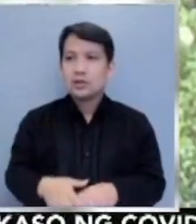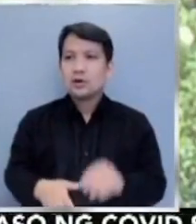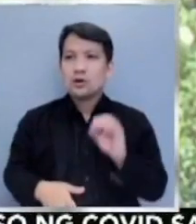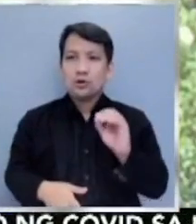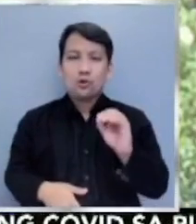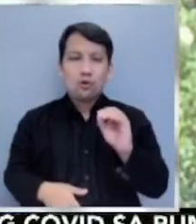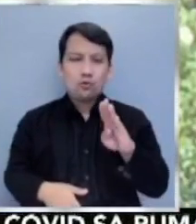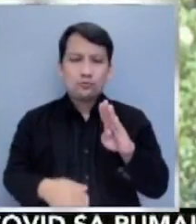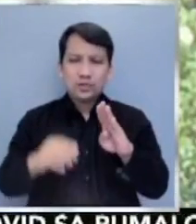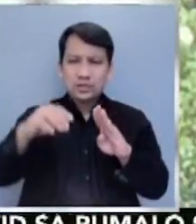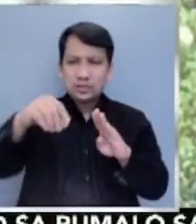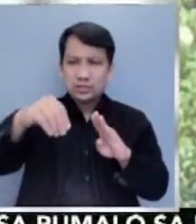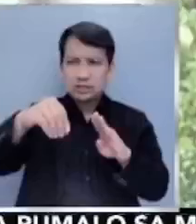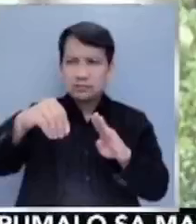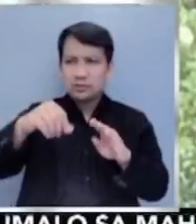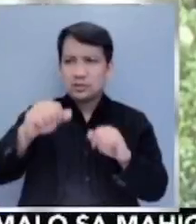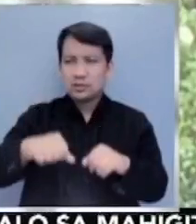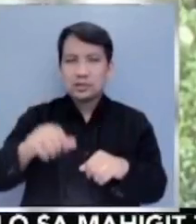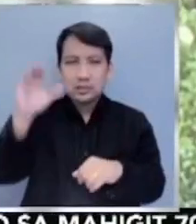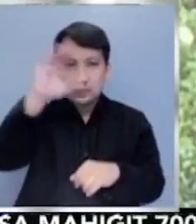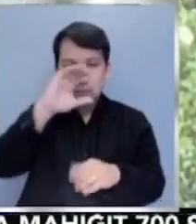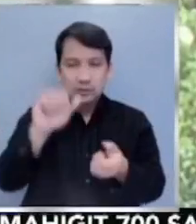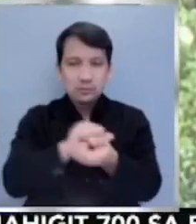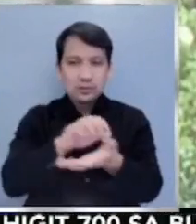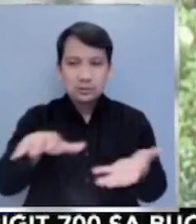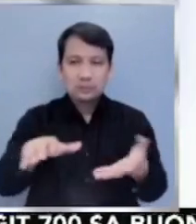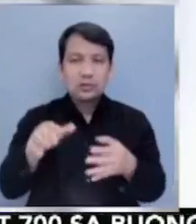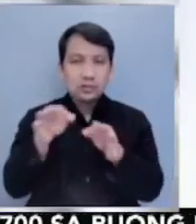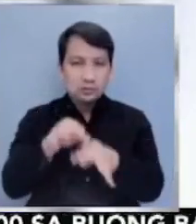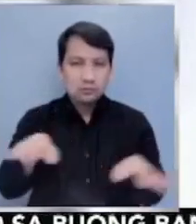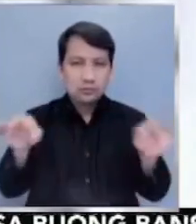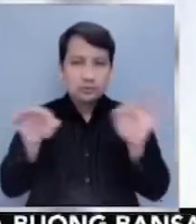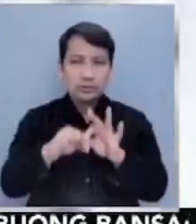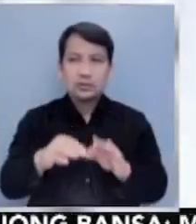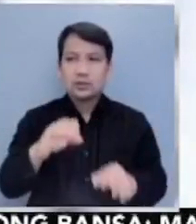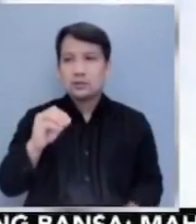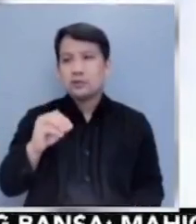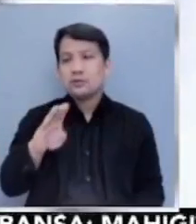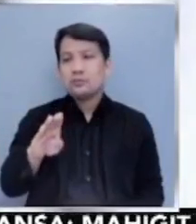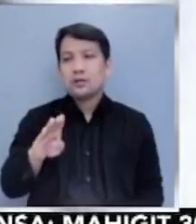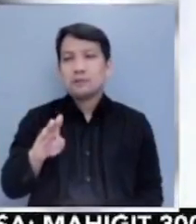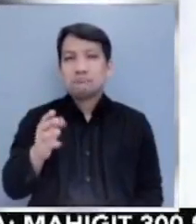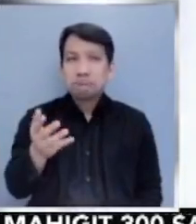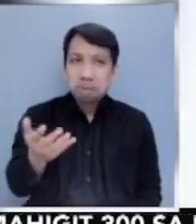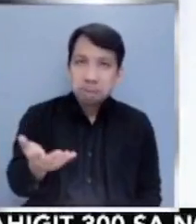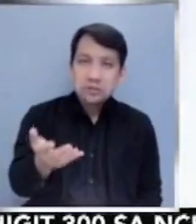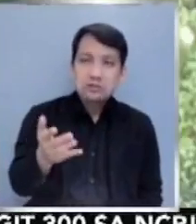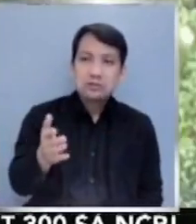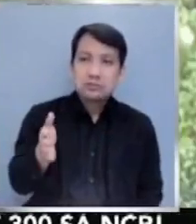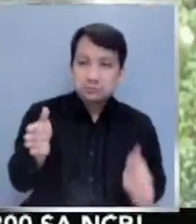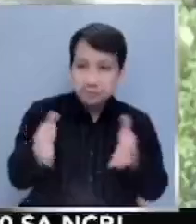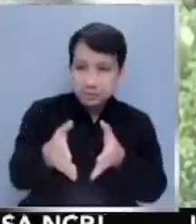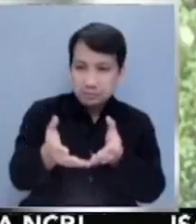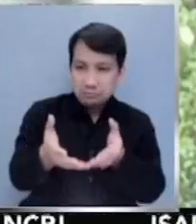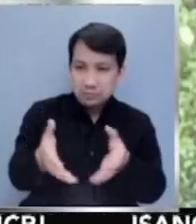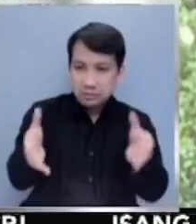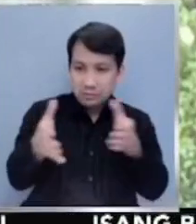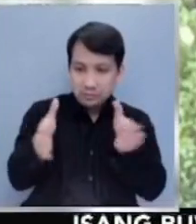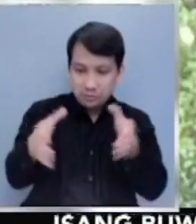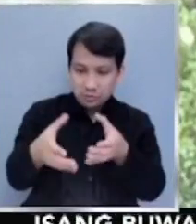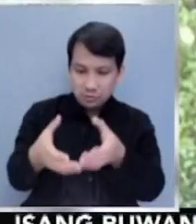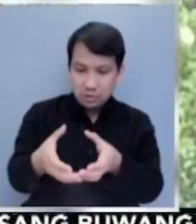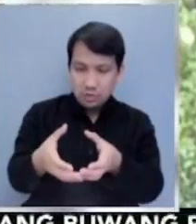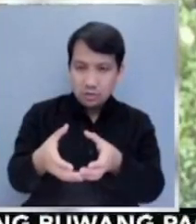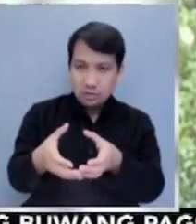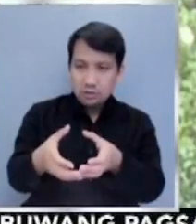para doon. Yung search and destroy pa rin. Kasi remember, yung OV trap, isang maliit na lalagyan. Kung meron ka mga gulong na luma,